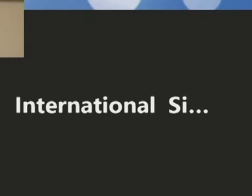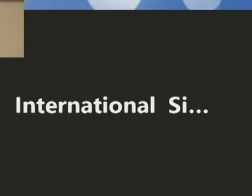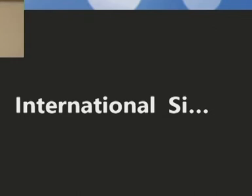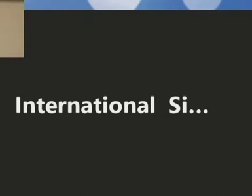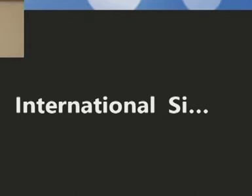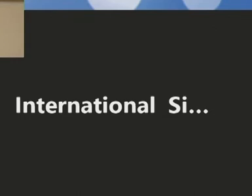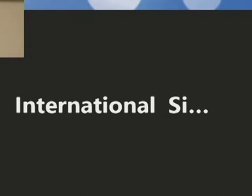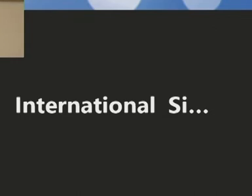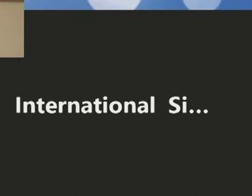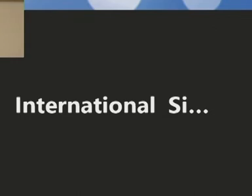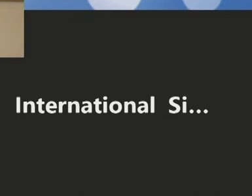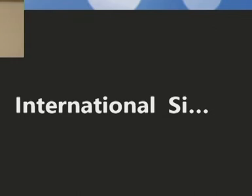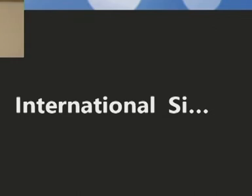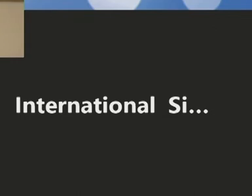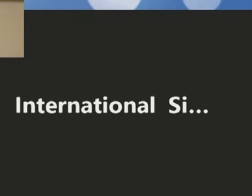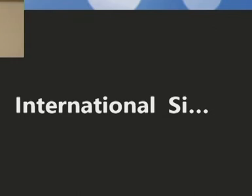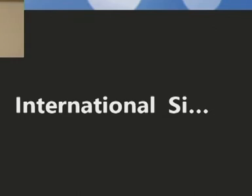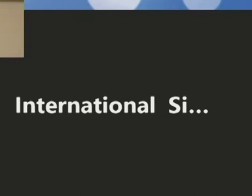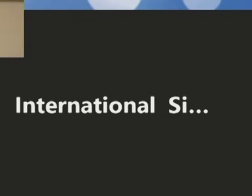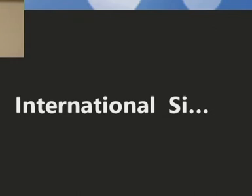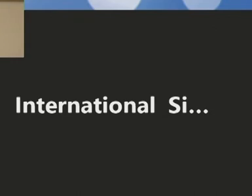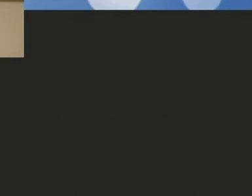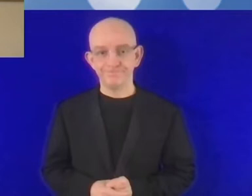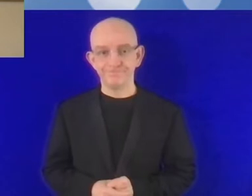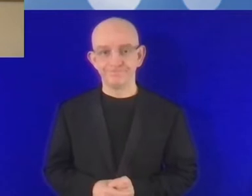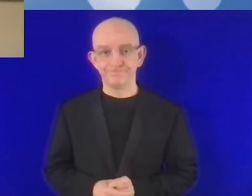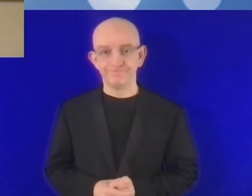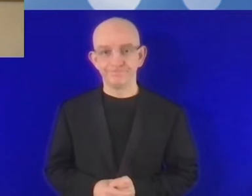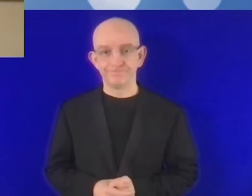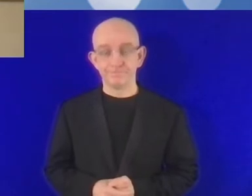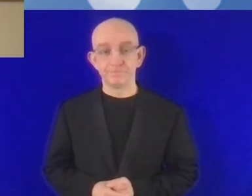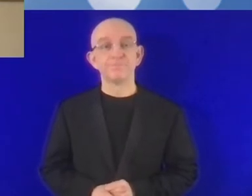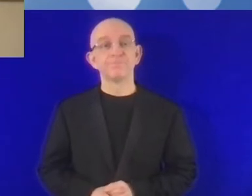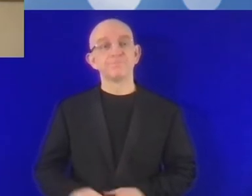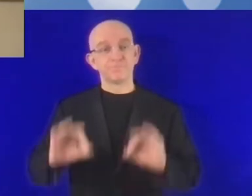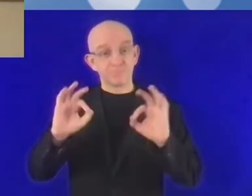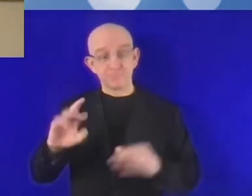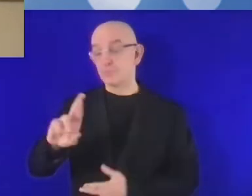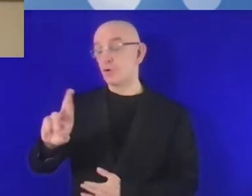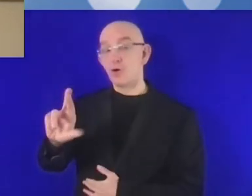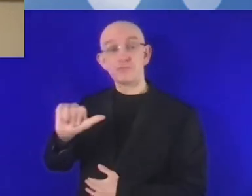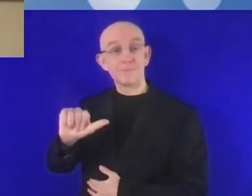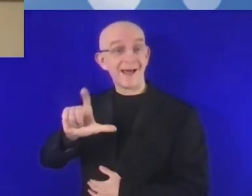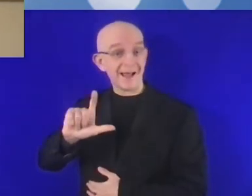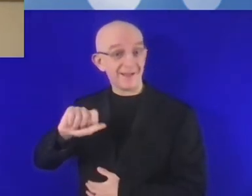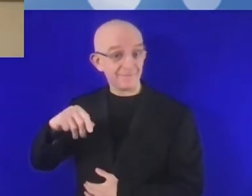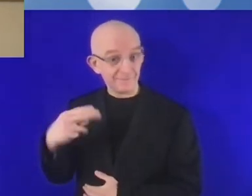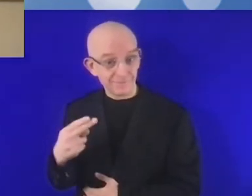أتصل معكم من يوهانسبورغ من جنوب أفريقيا، وأود